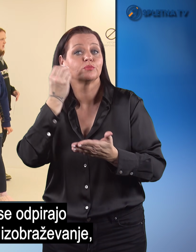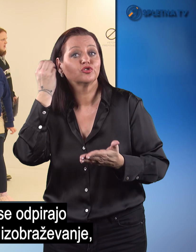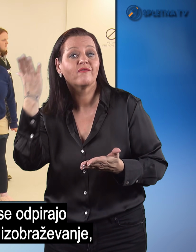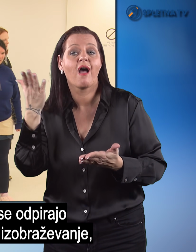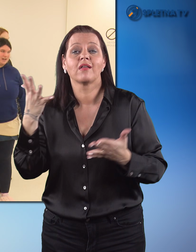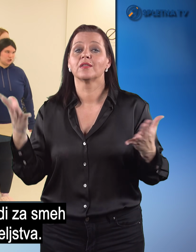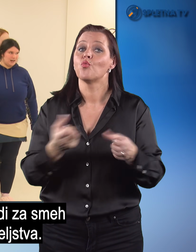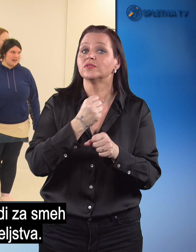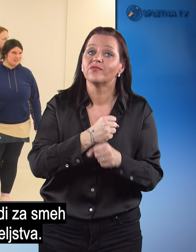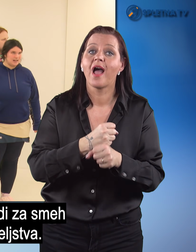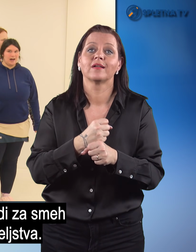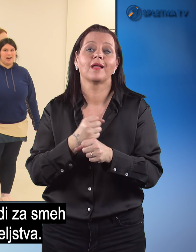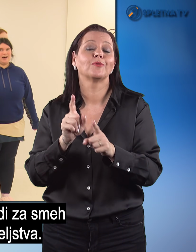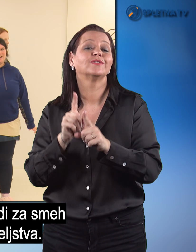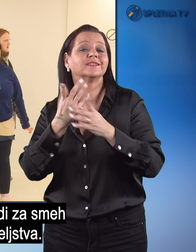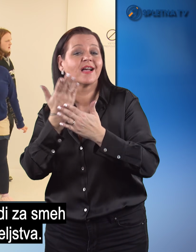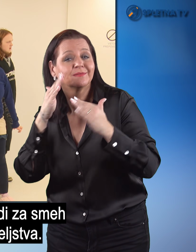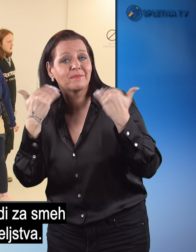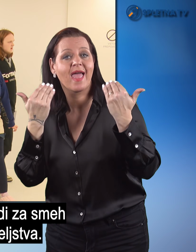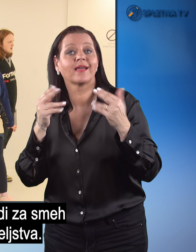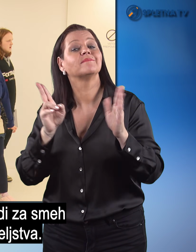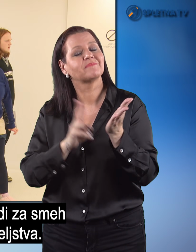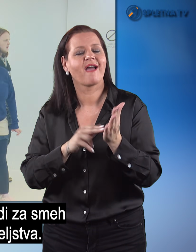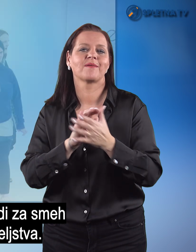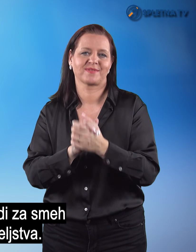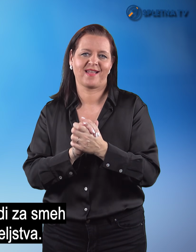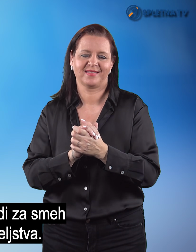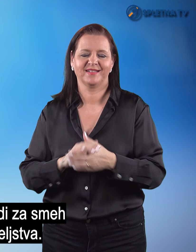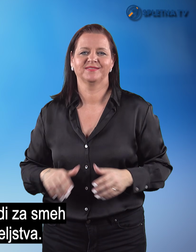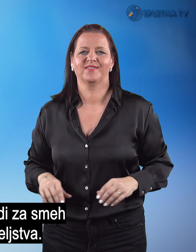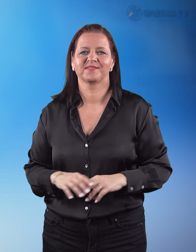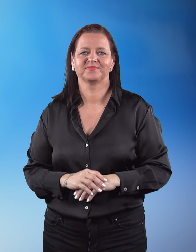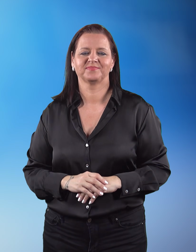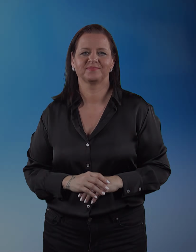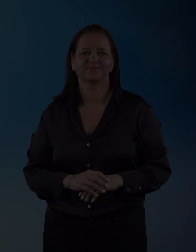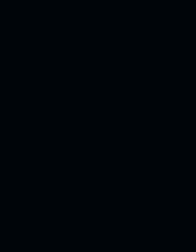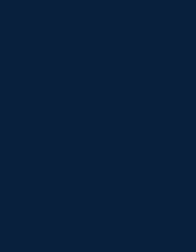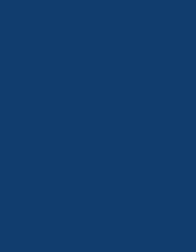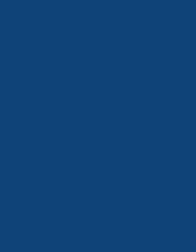izobraževanje, ustvarjanje pa tudi za smeh in prava prijateljstva.